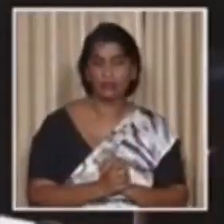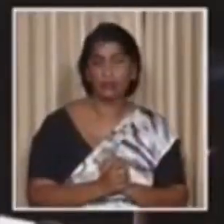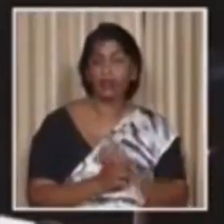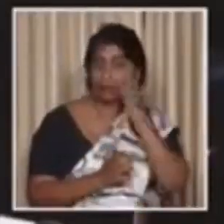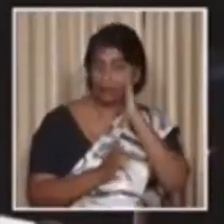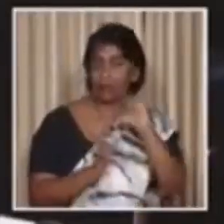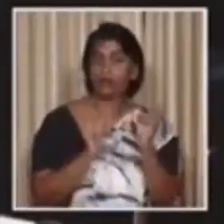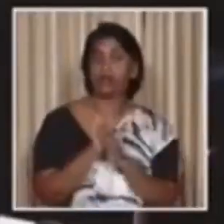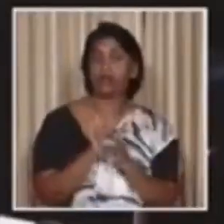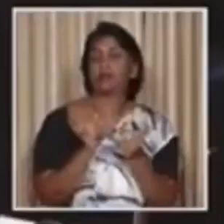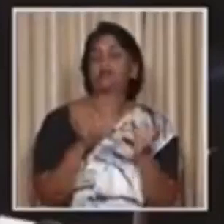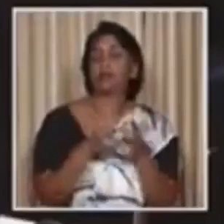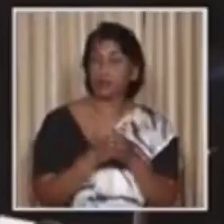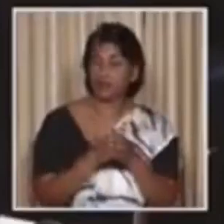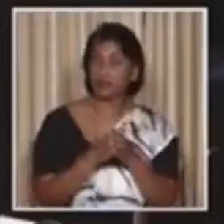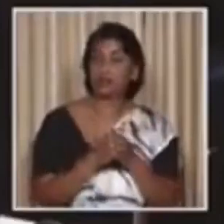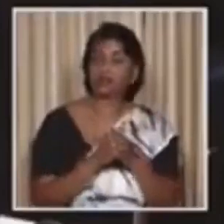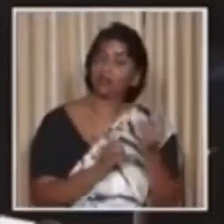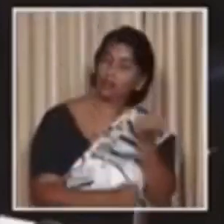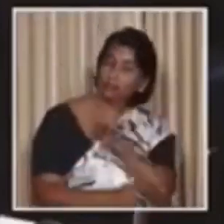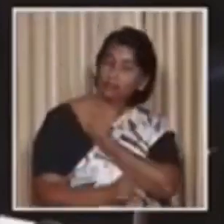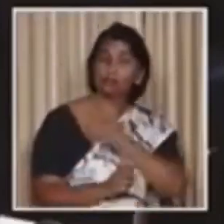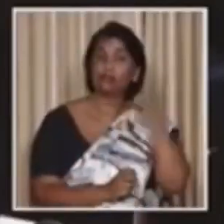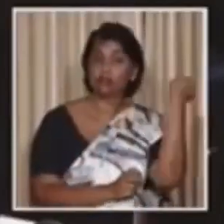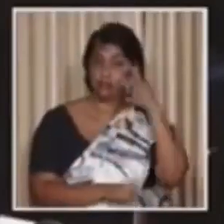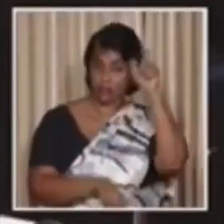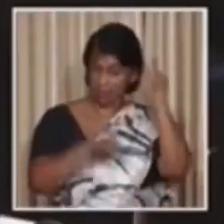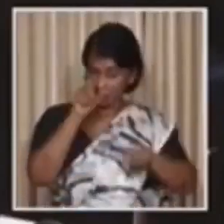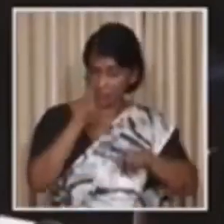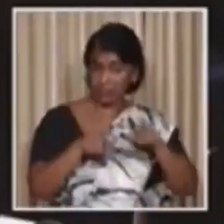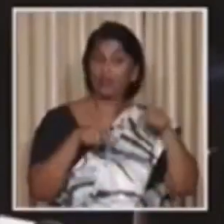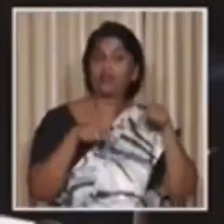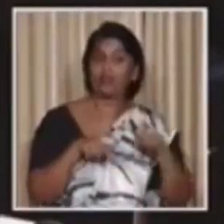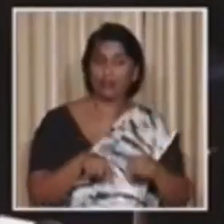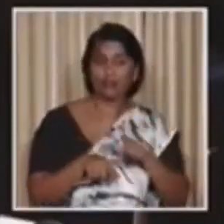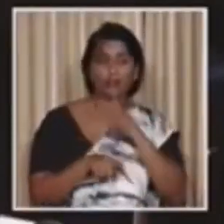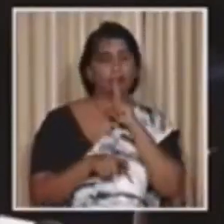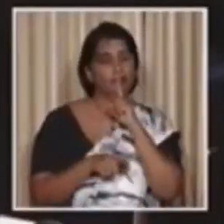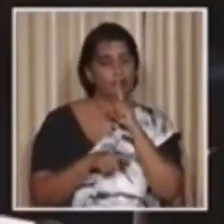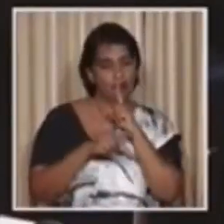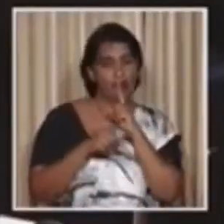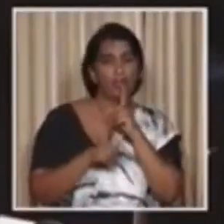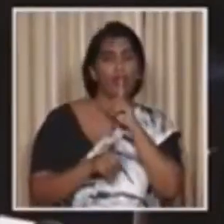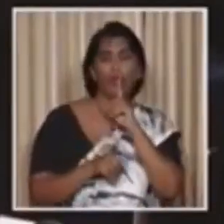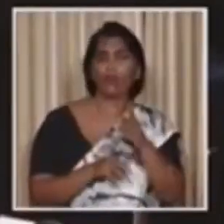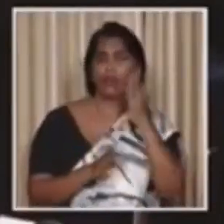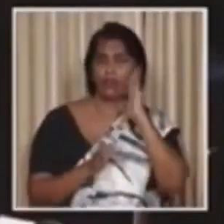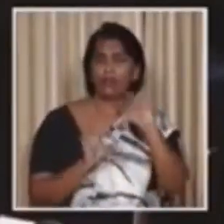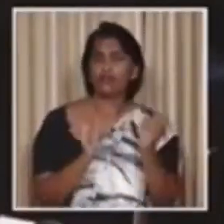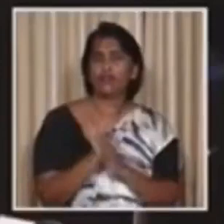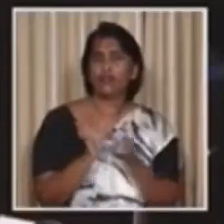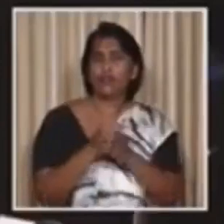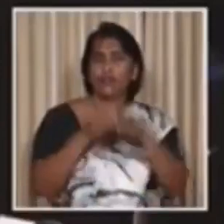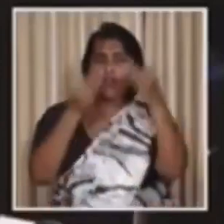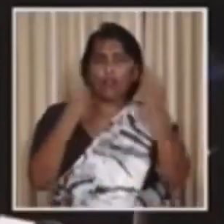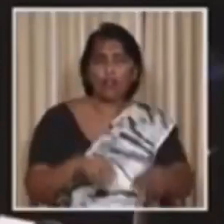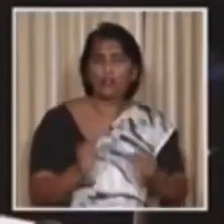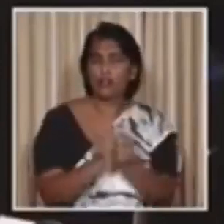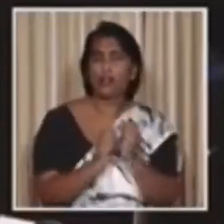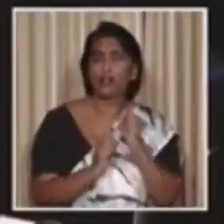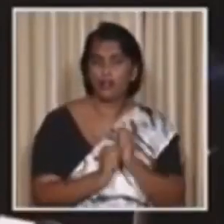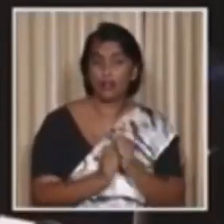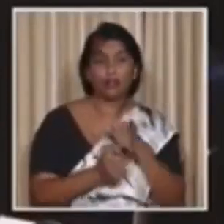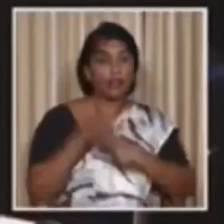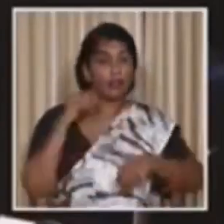ස්වාධීන කොමිටු සභාව වෙනුවෙන් ජීවිත පරදුවට තබා කතා කරපු අය දැන් ඒක ගැන නිහඬයි. කවුද දැන් ස්වාධීන කොමිටු සභාව අඩපණ කරන්න